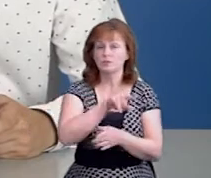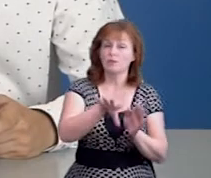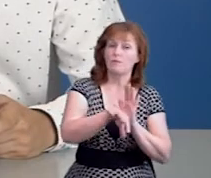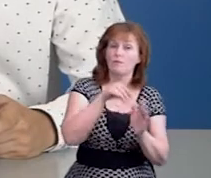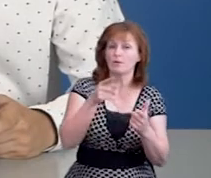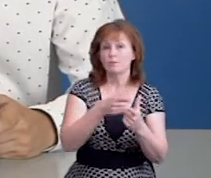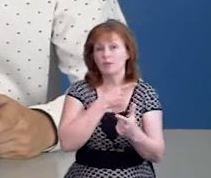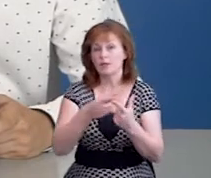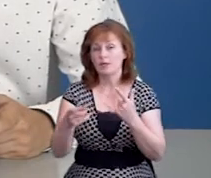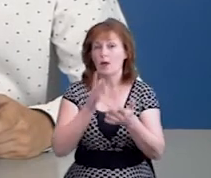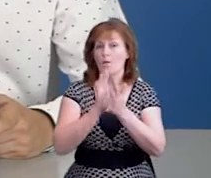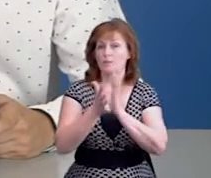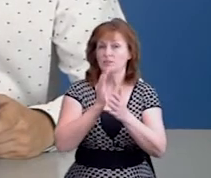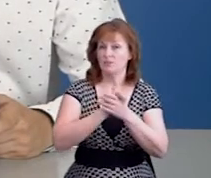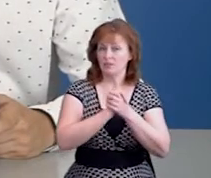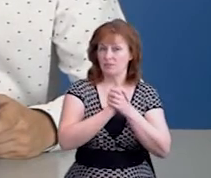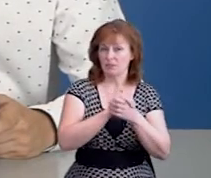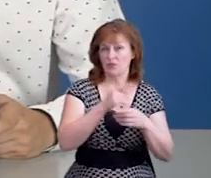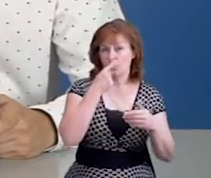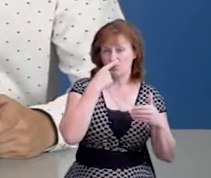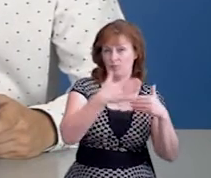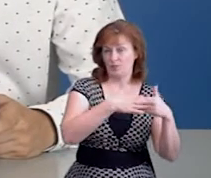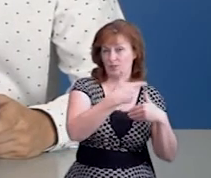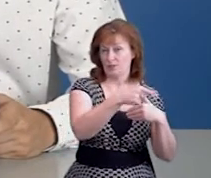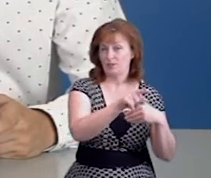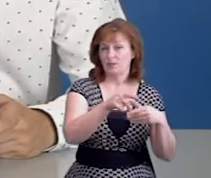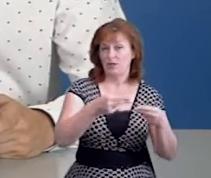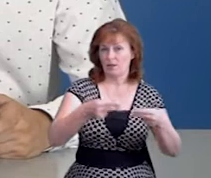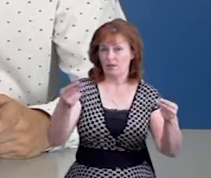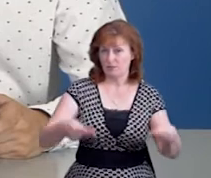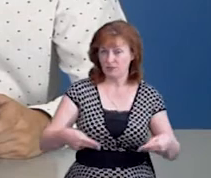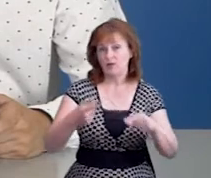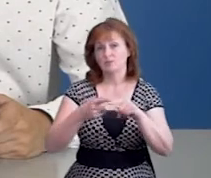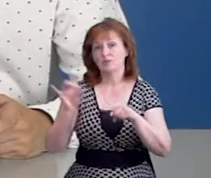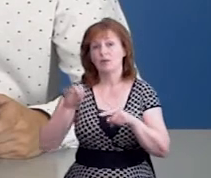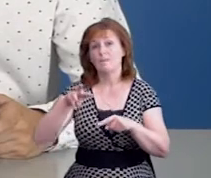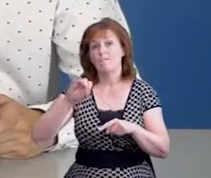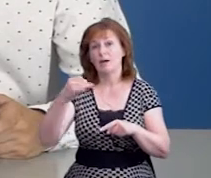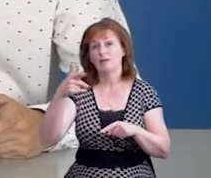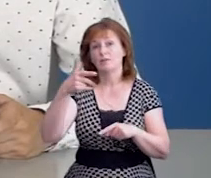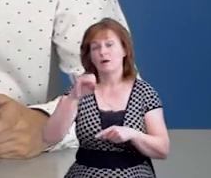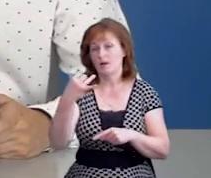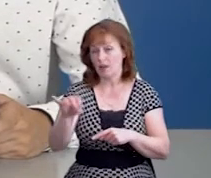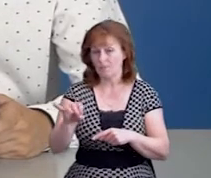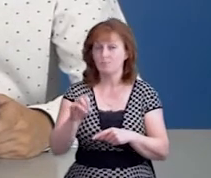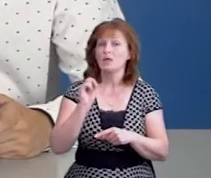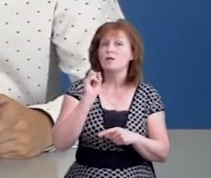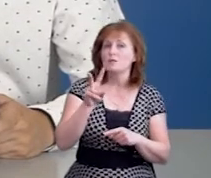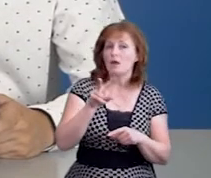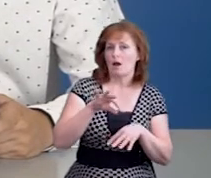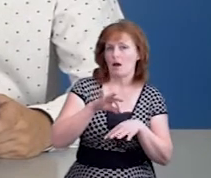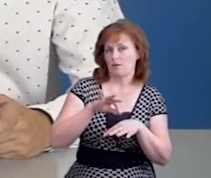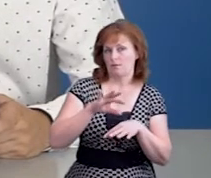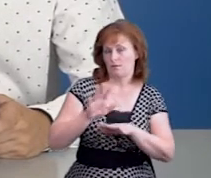– проспект Миру у мікрорайоні ЗАЗ і територію Мар'їного гаю. Чому підтримали останній варіант і як проходило голосування,